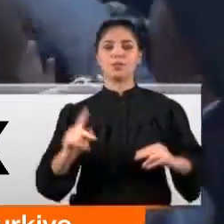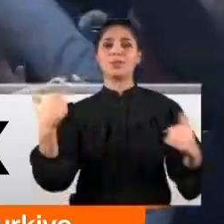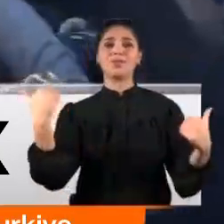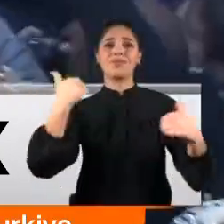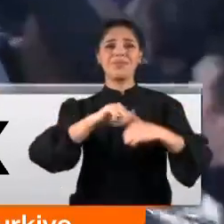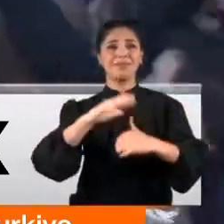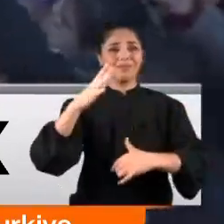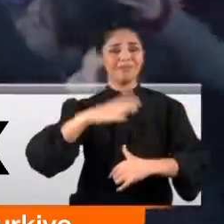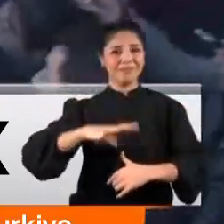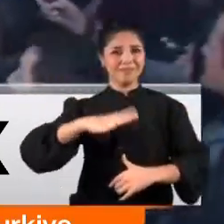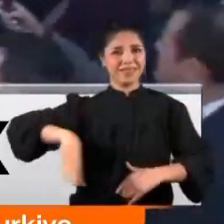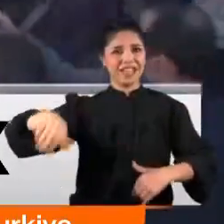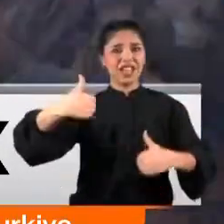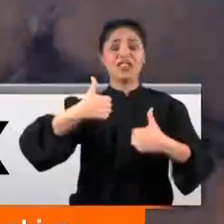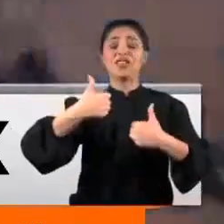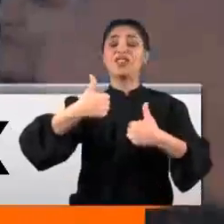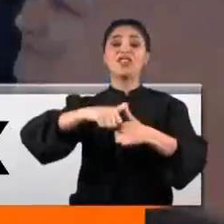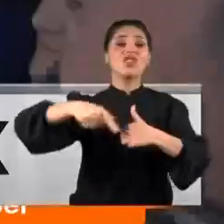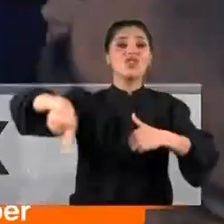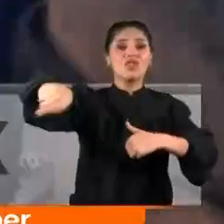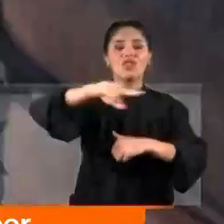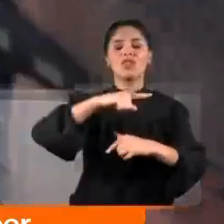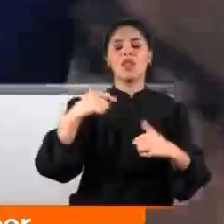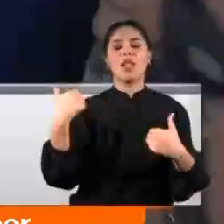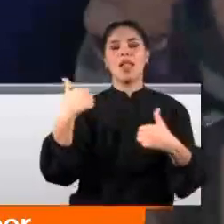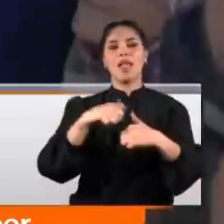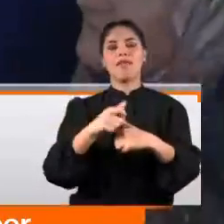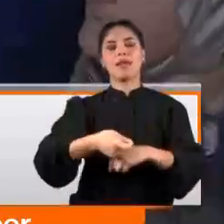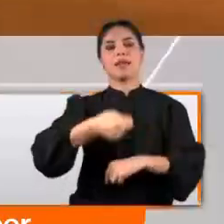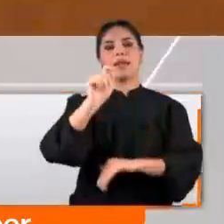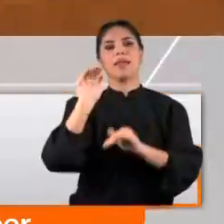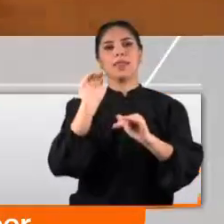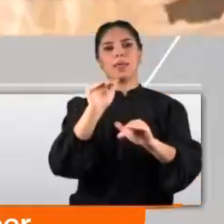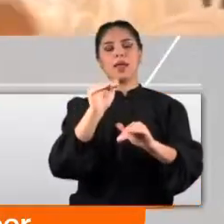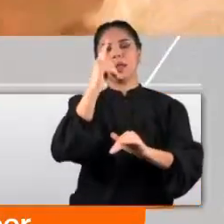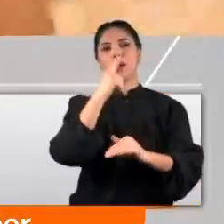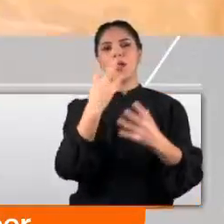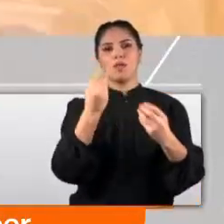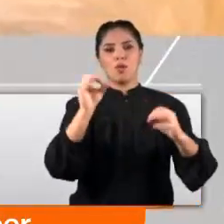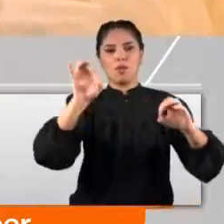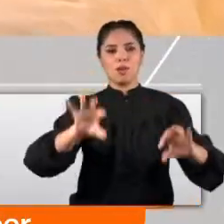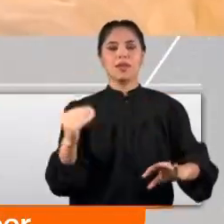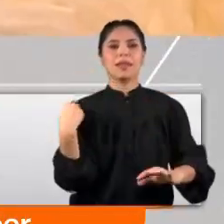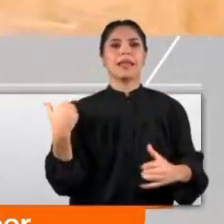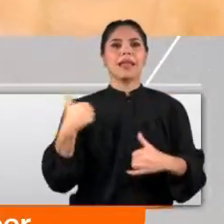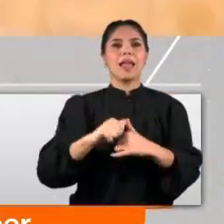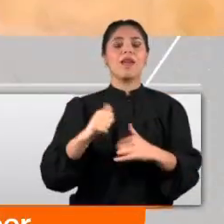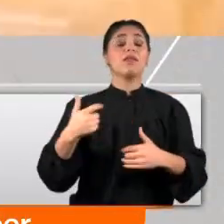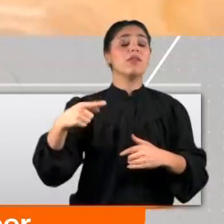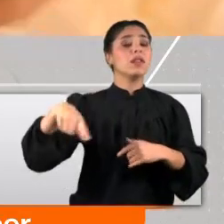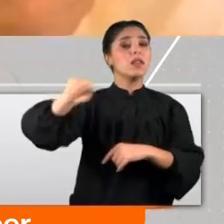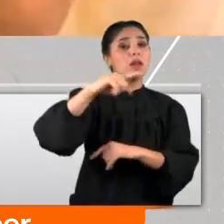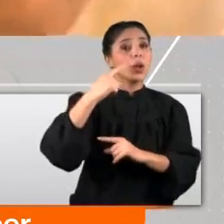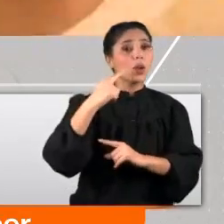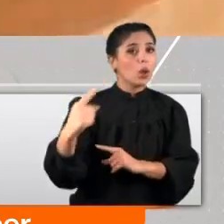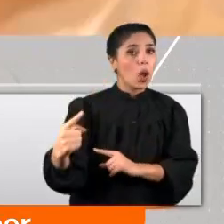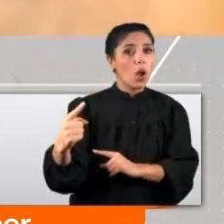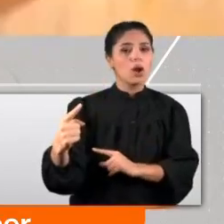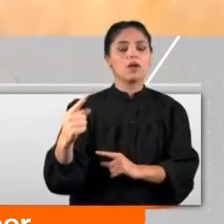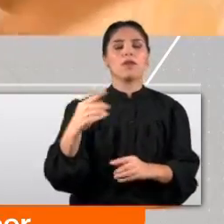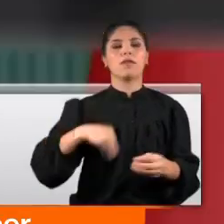girmeye hazırlanan çiftlere evlilik kredisi desteği resmen hayata geçiriyor. Yeni evlenen çiftlere faizsiz kredi